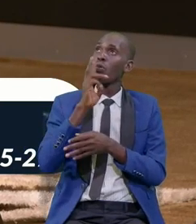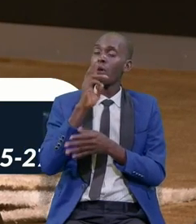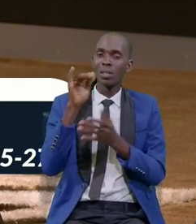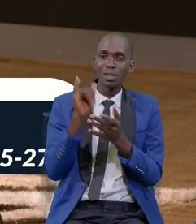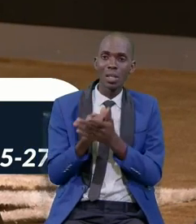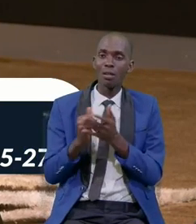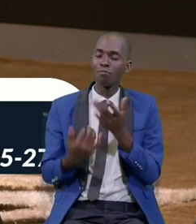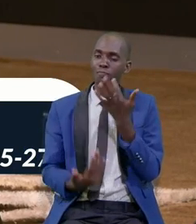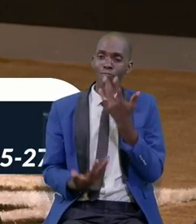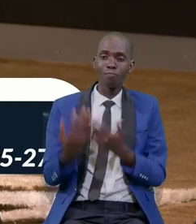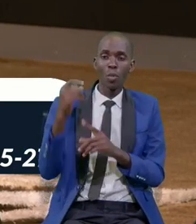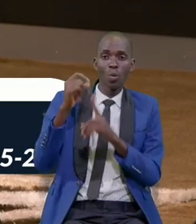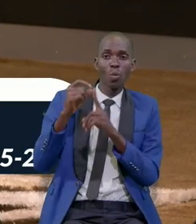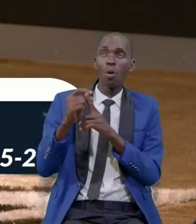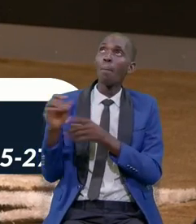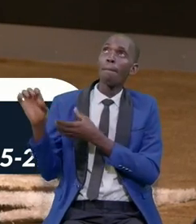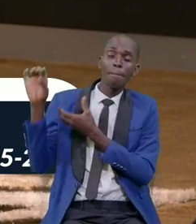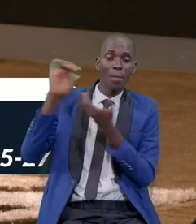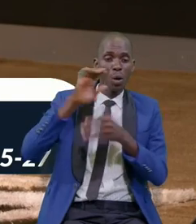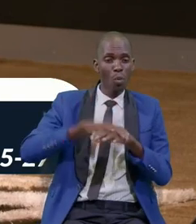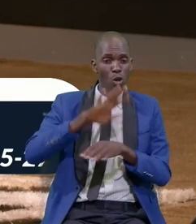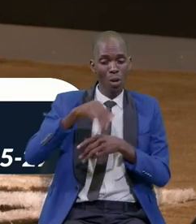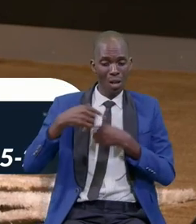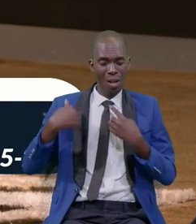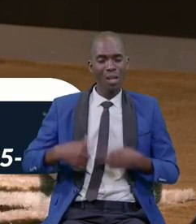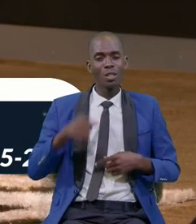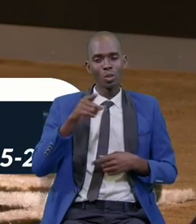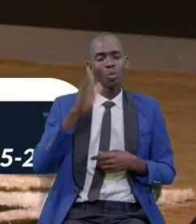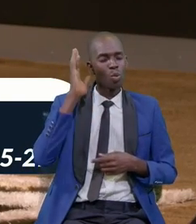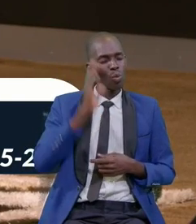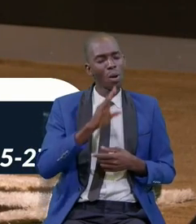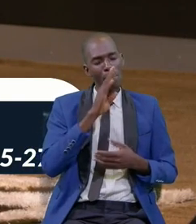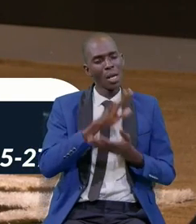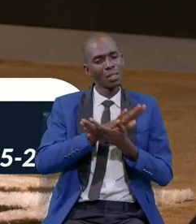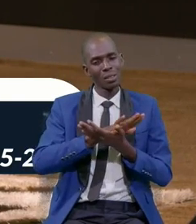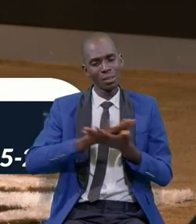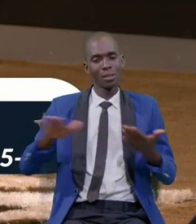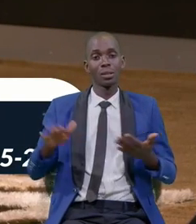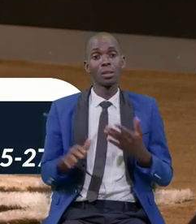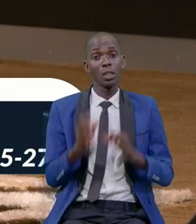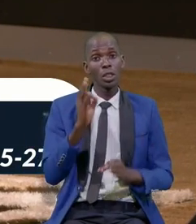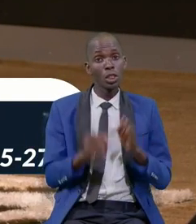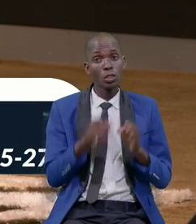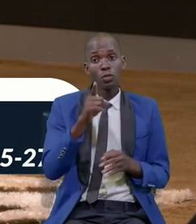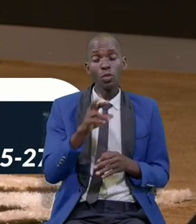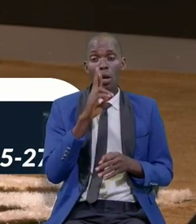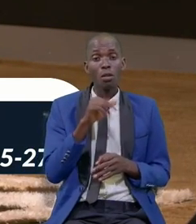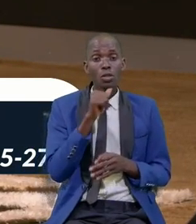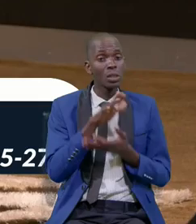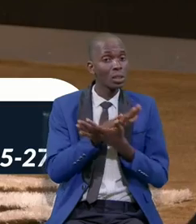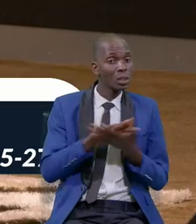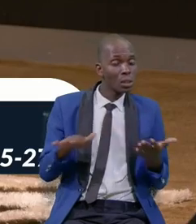parole inspirée dans notre cœur, nous serons purifiés. Si vous n'êtes pas pur, si vous ne pouvez pas